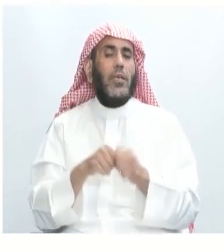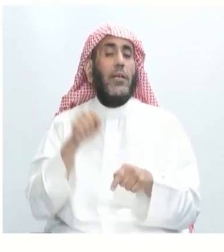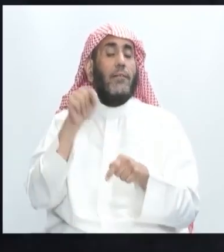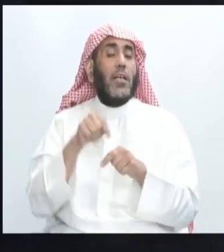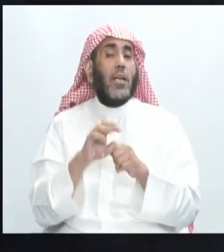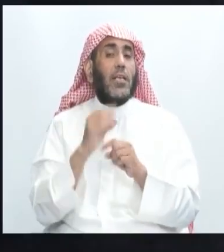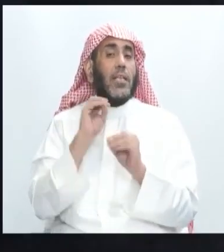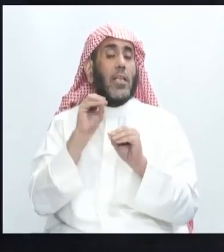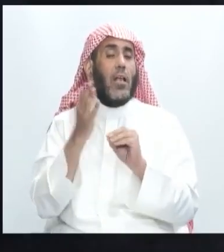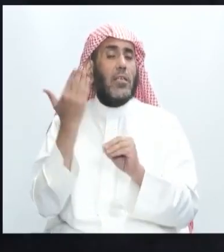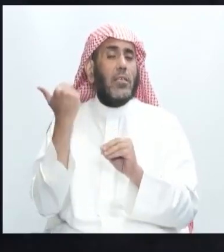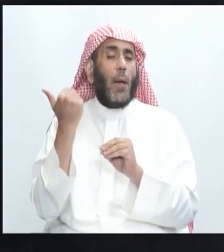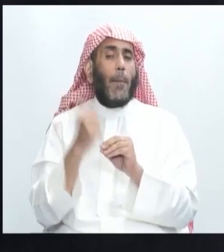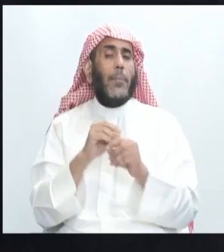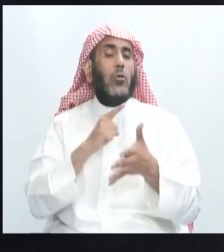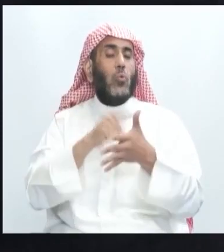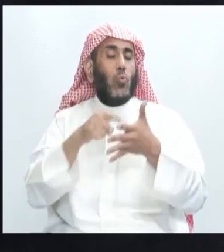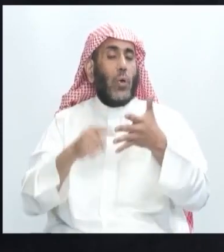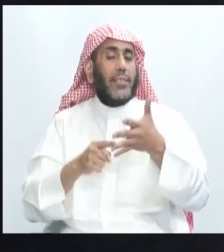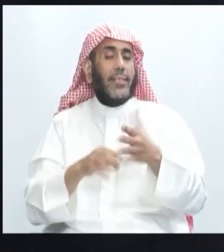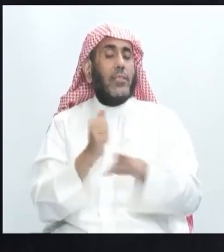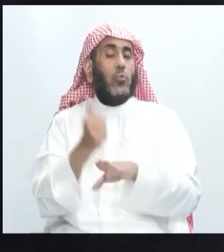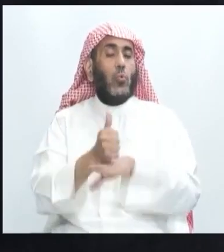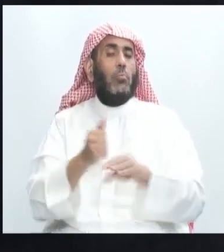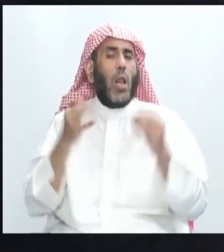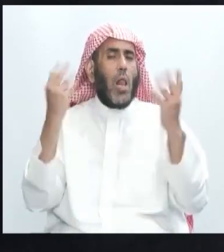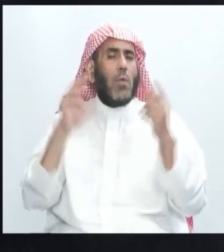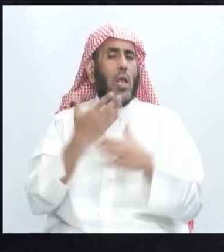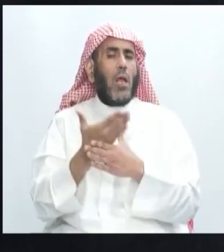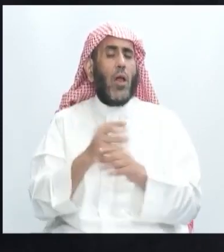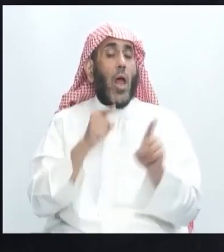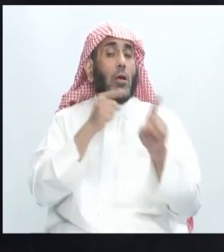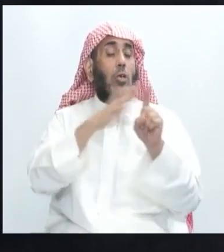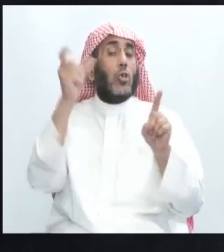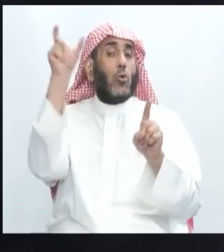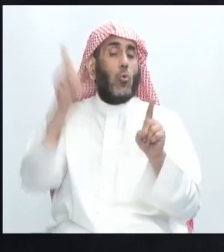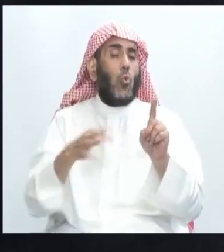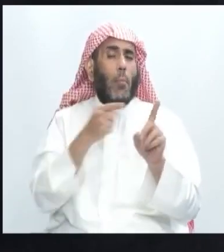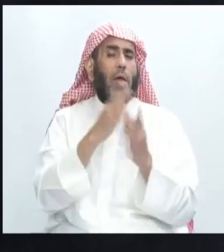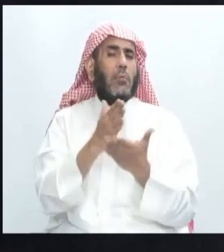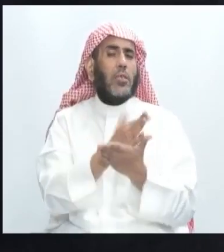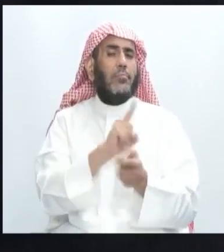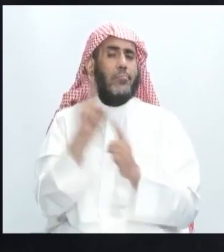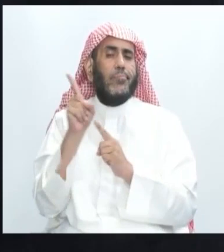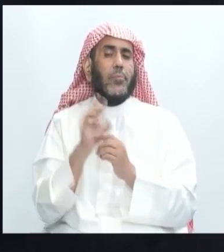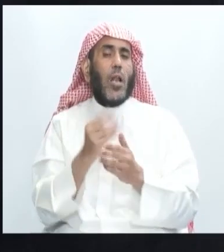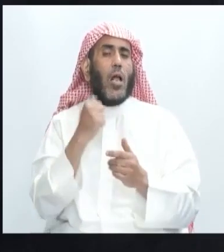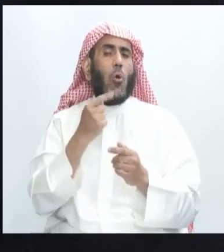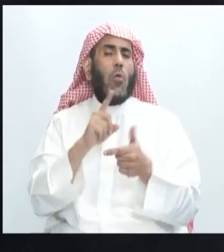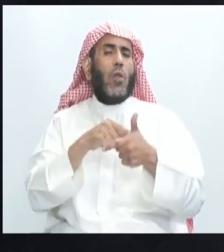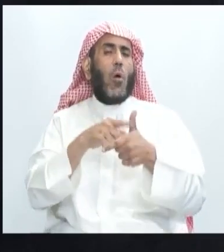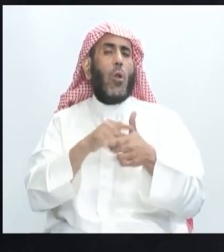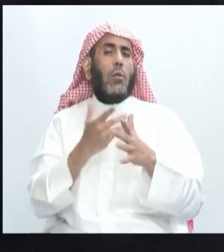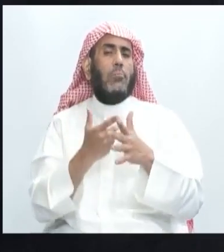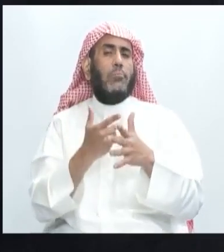حديثنا في السابق عن خطوات الاسلوب العلمي كيف ان اشهر علماء هذا المجال اين لا تكون في الاول وانما